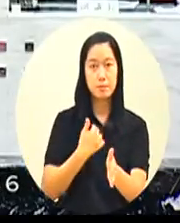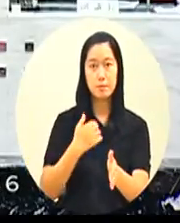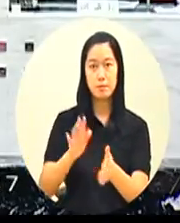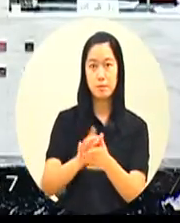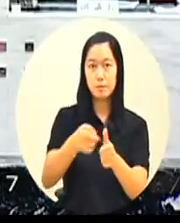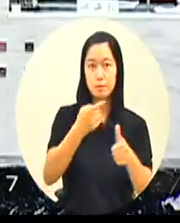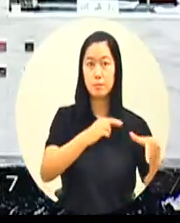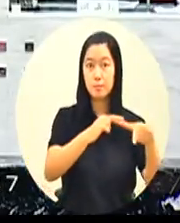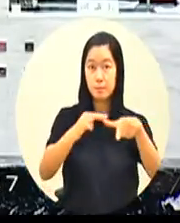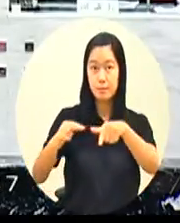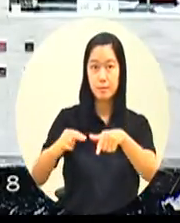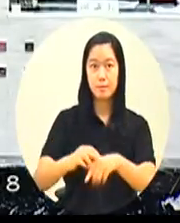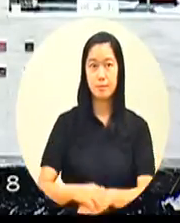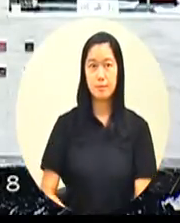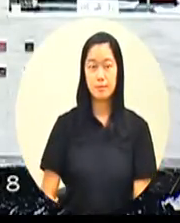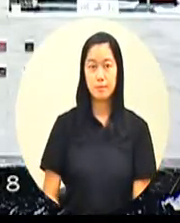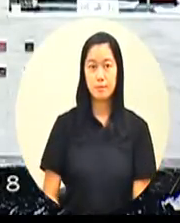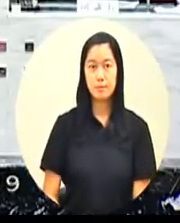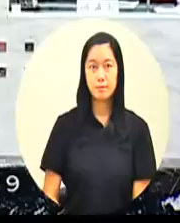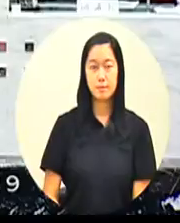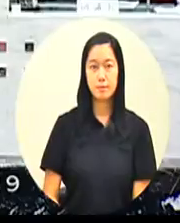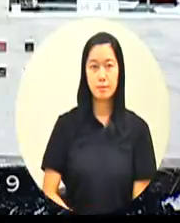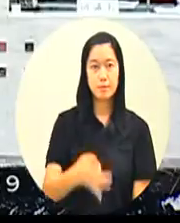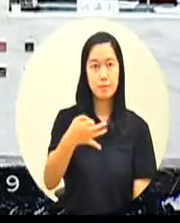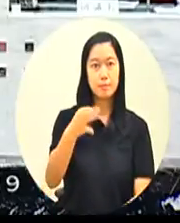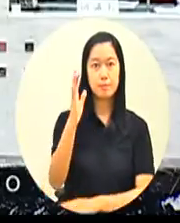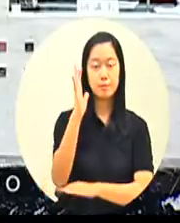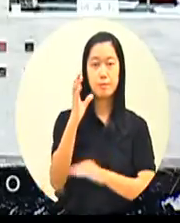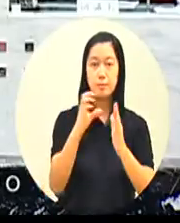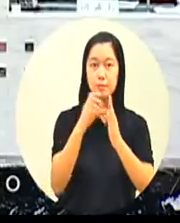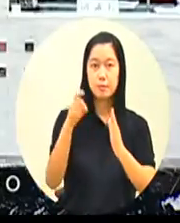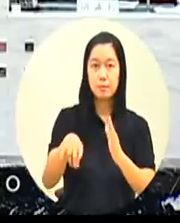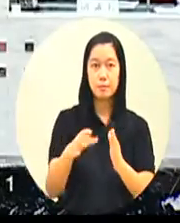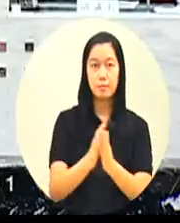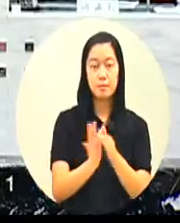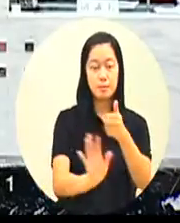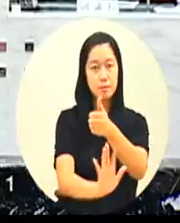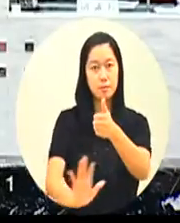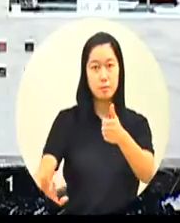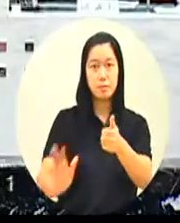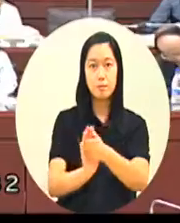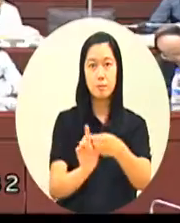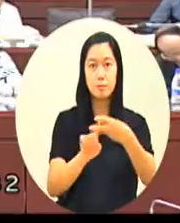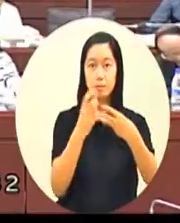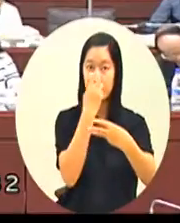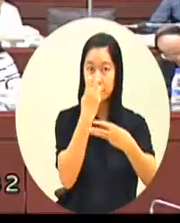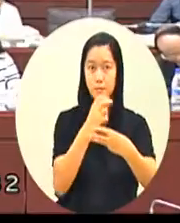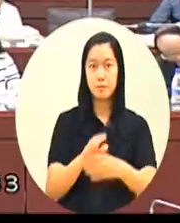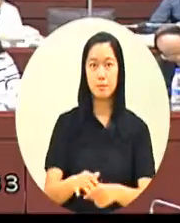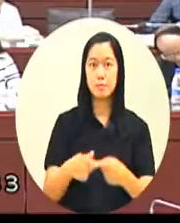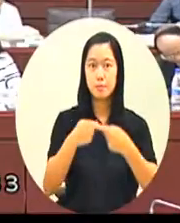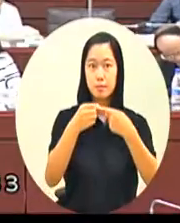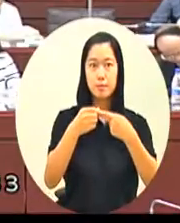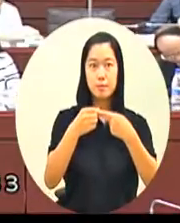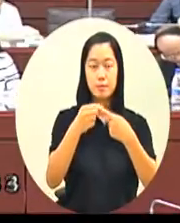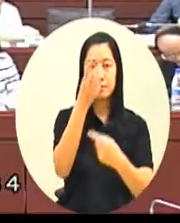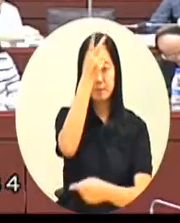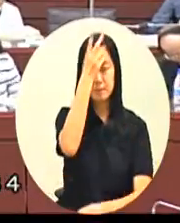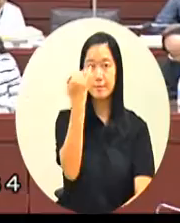我们财政局部门的主管。首先介绍我们曾美妙副局